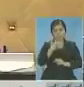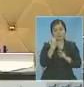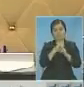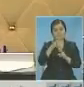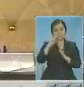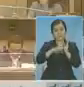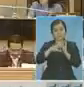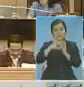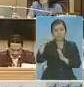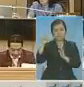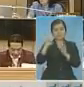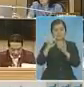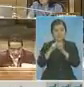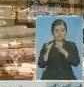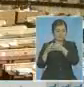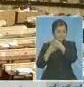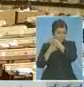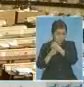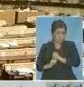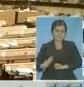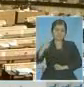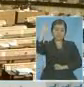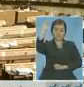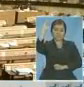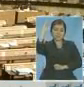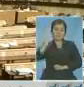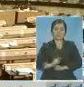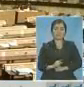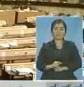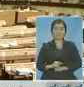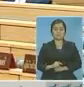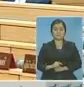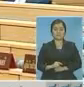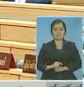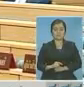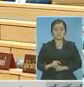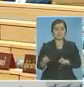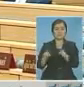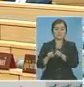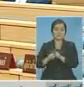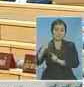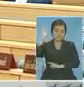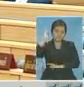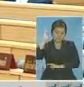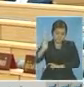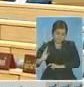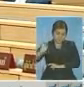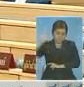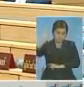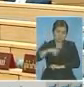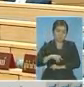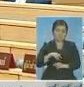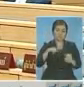ราษฎรแบบบัญชีรายชื่อพรรคประชาธิปัตย์ผมประท้วงผู้ที่ประท้วงท่านรังสีมาตามข้อบังคับข้อ61วรรค